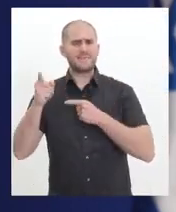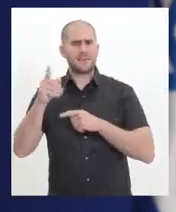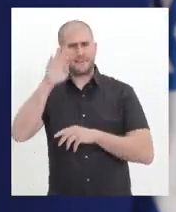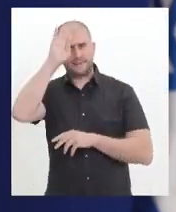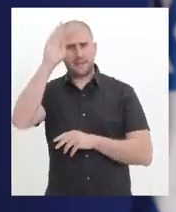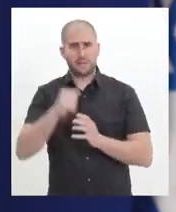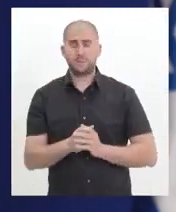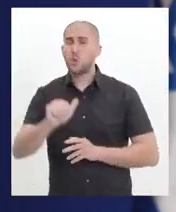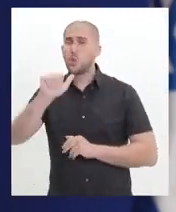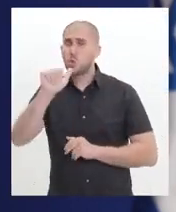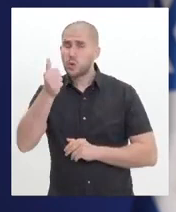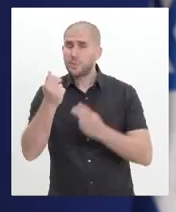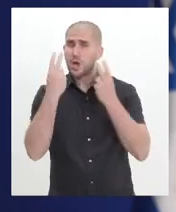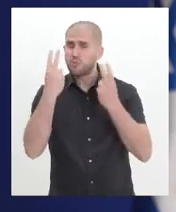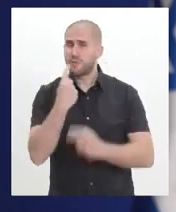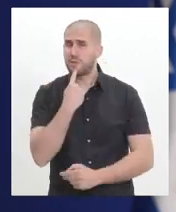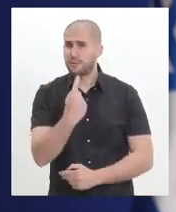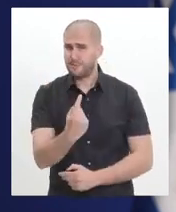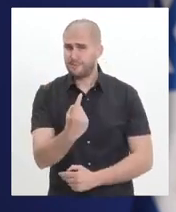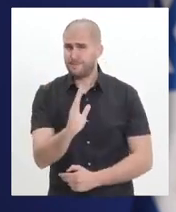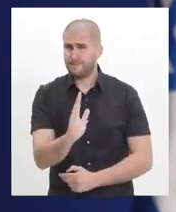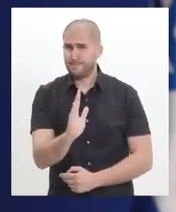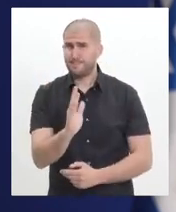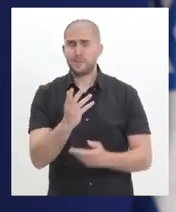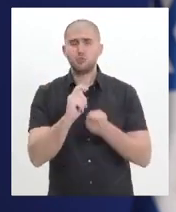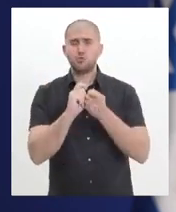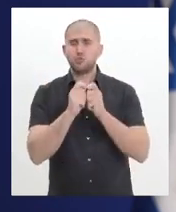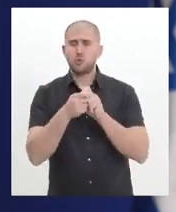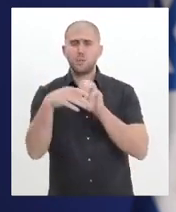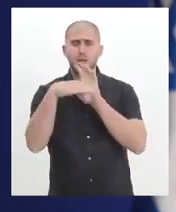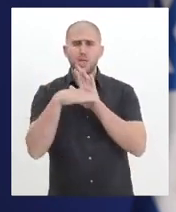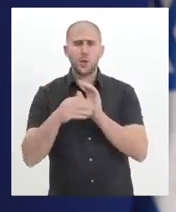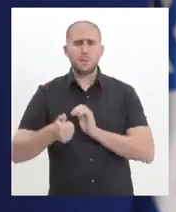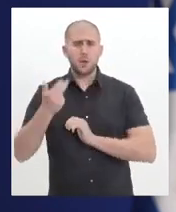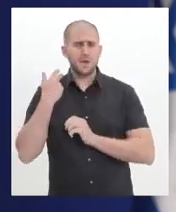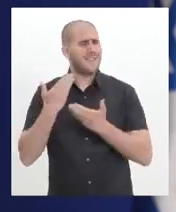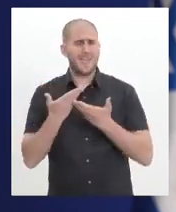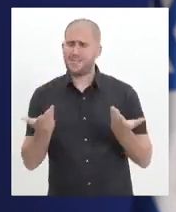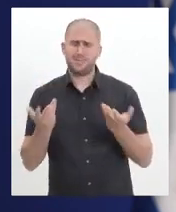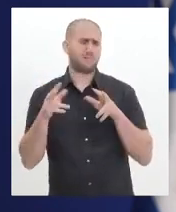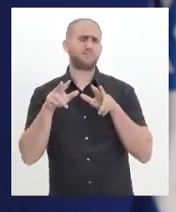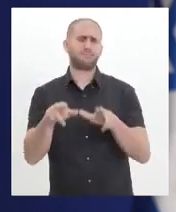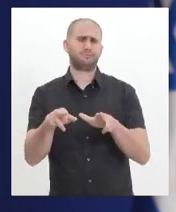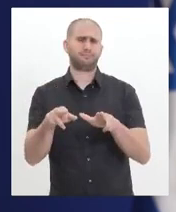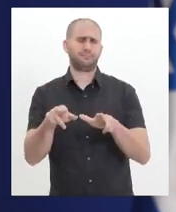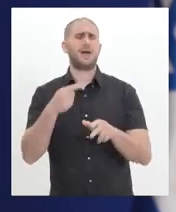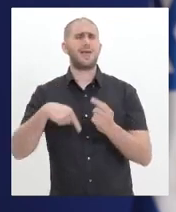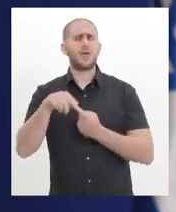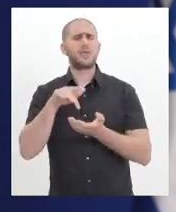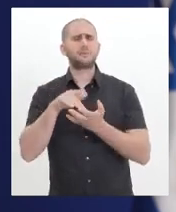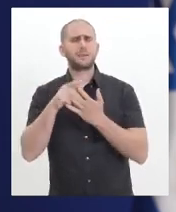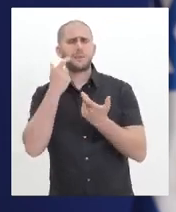קודם כל חשוב לומר אין שינוי בהנחיות פיקוד העורף אנחנו נמצאים